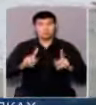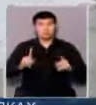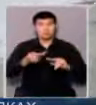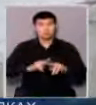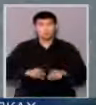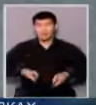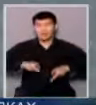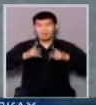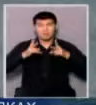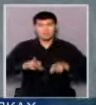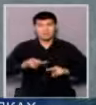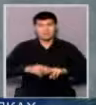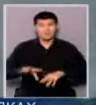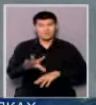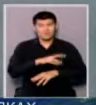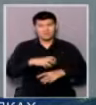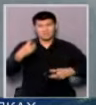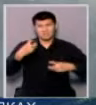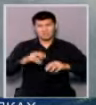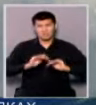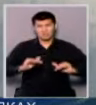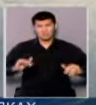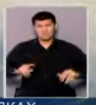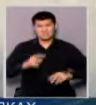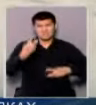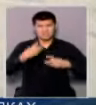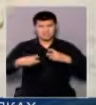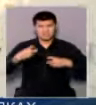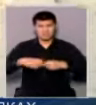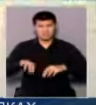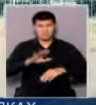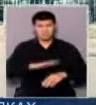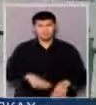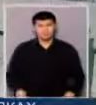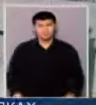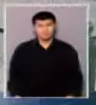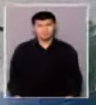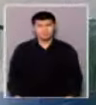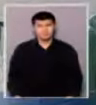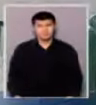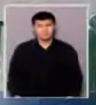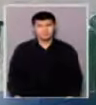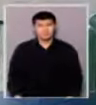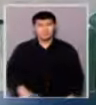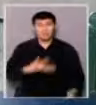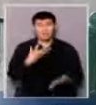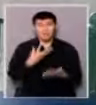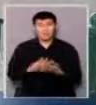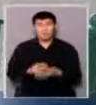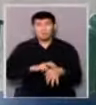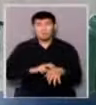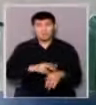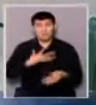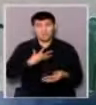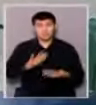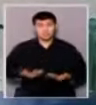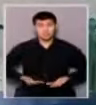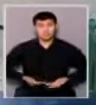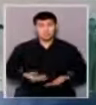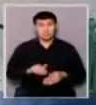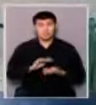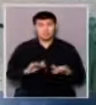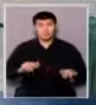там опасно. Все устройства для детей сломаны и разрушены. Мы за своих детей,